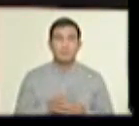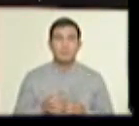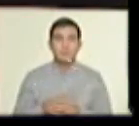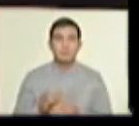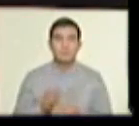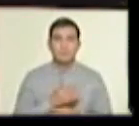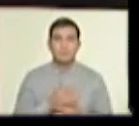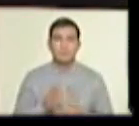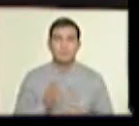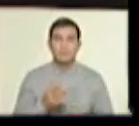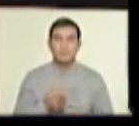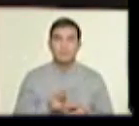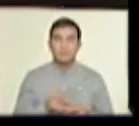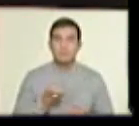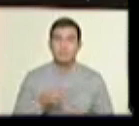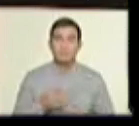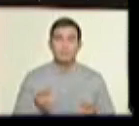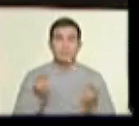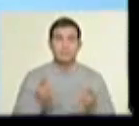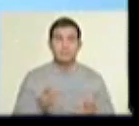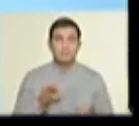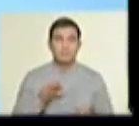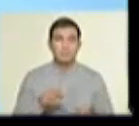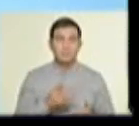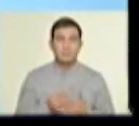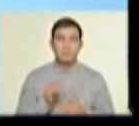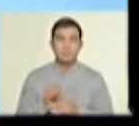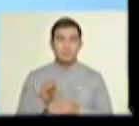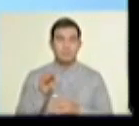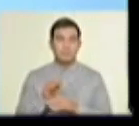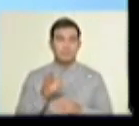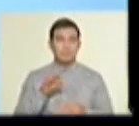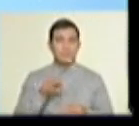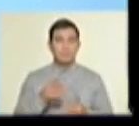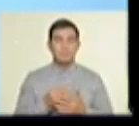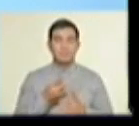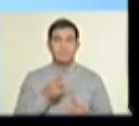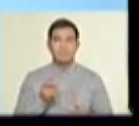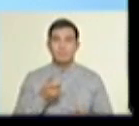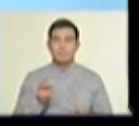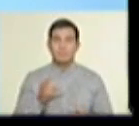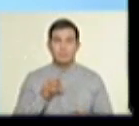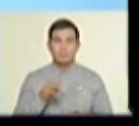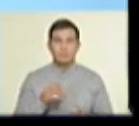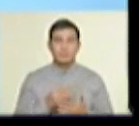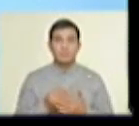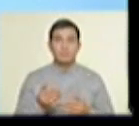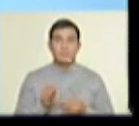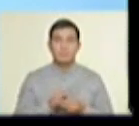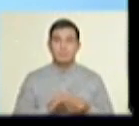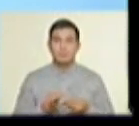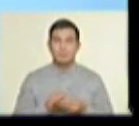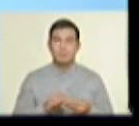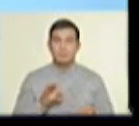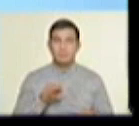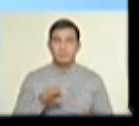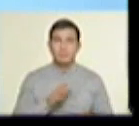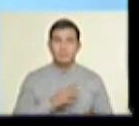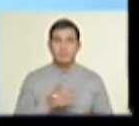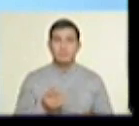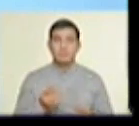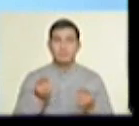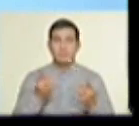edi. Bular sodda otlar, qo'shma otlar, juft otlar va takroriy otlar edi.